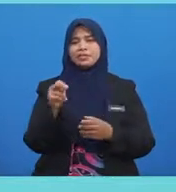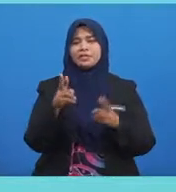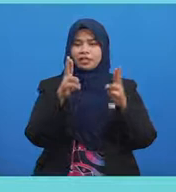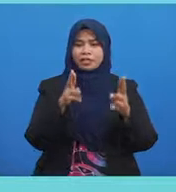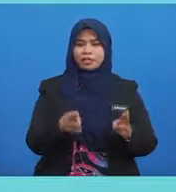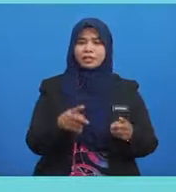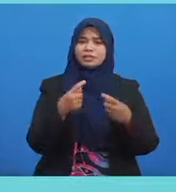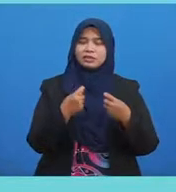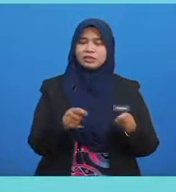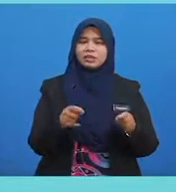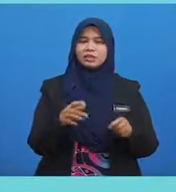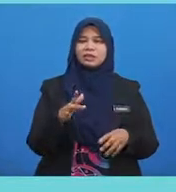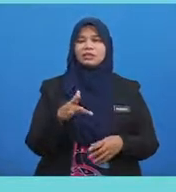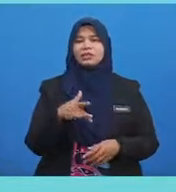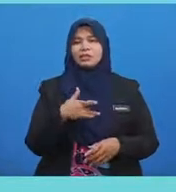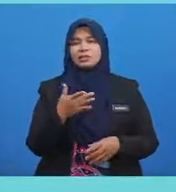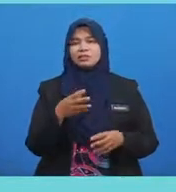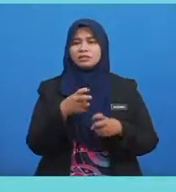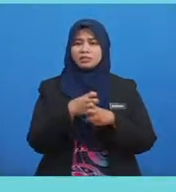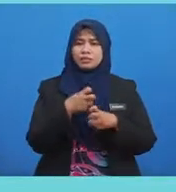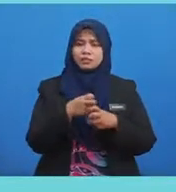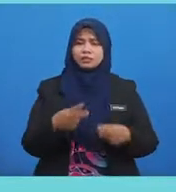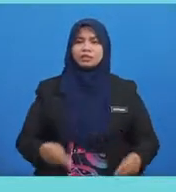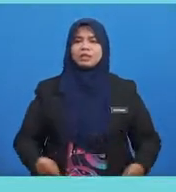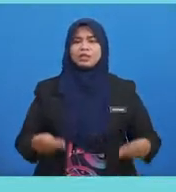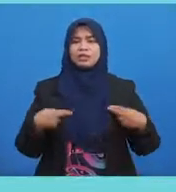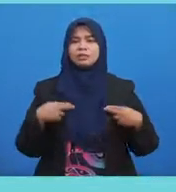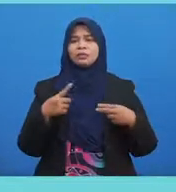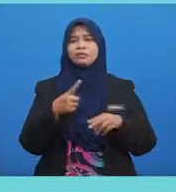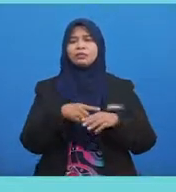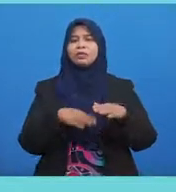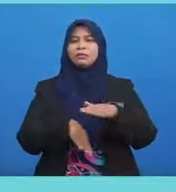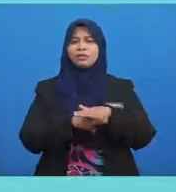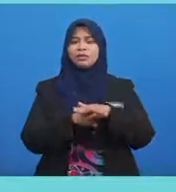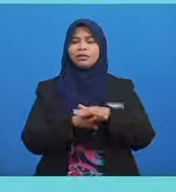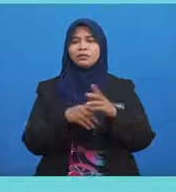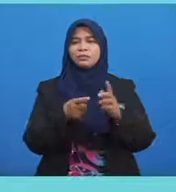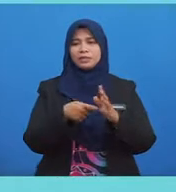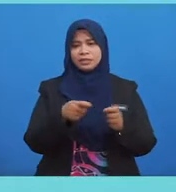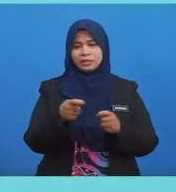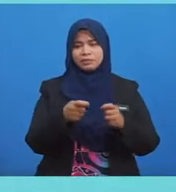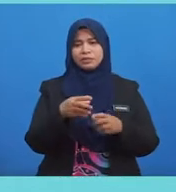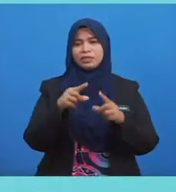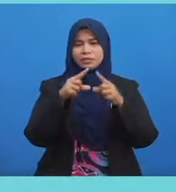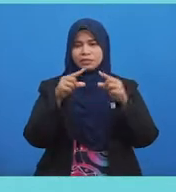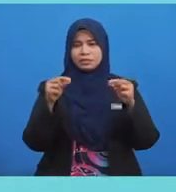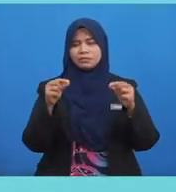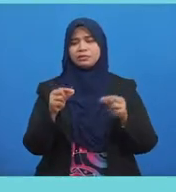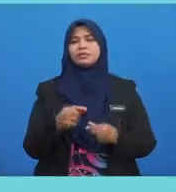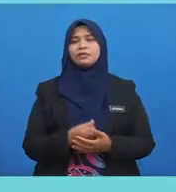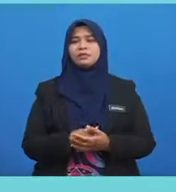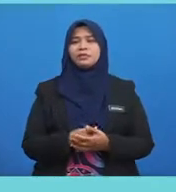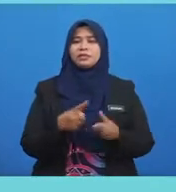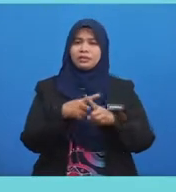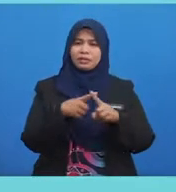di bawah pemerintahan Jepun dan menyokong kehadiran British. Tetapi malangnya, bekalan makanan